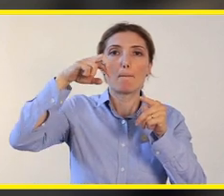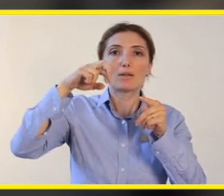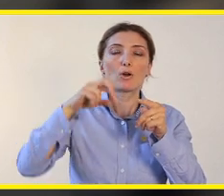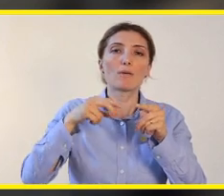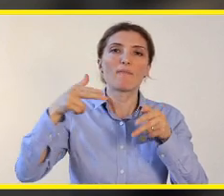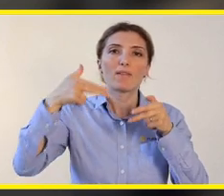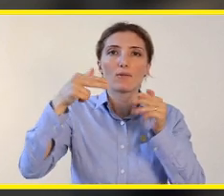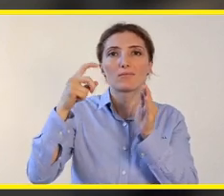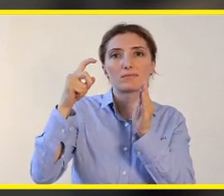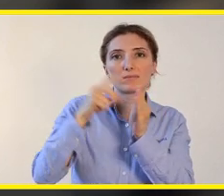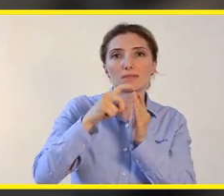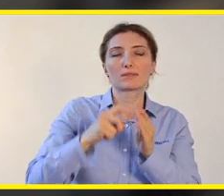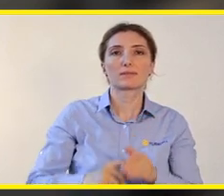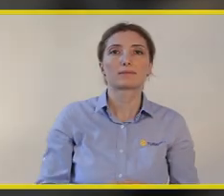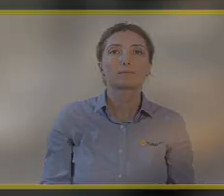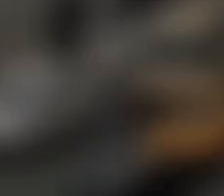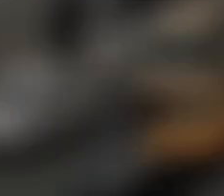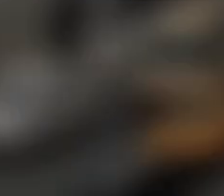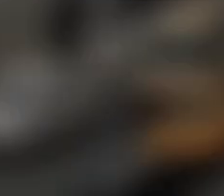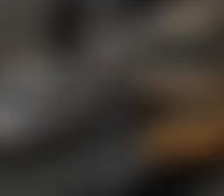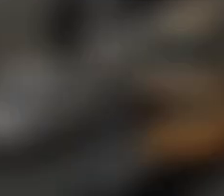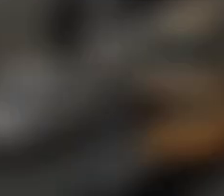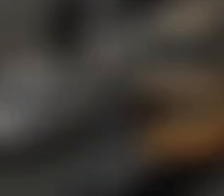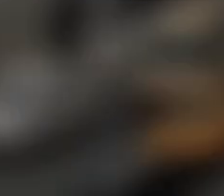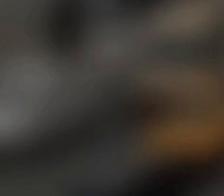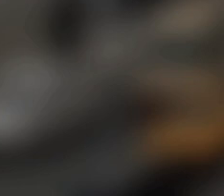panoramik seçeneğini tıklayın.